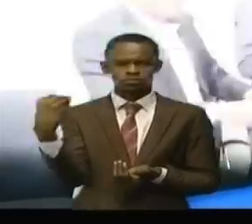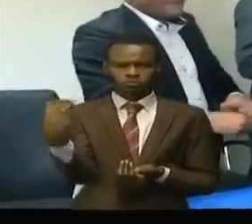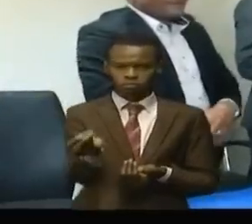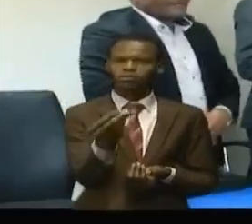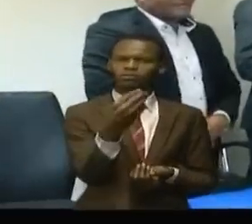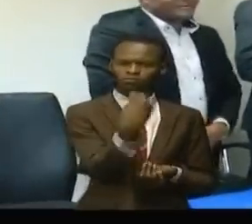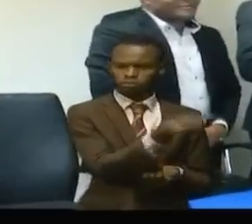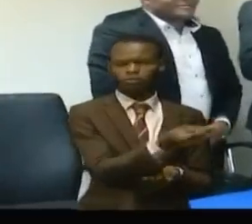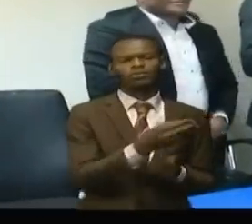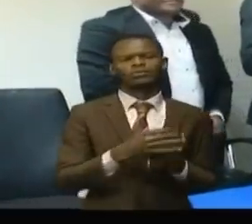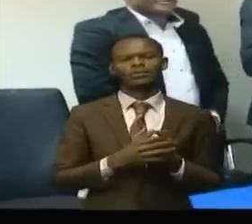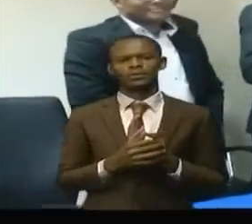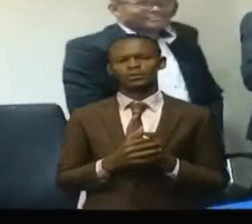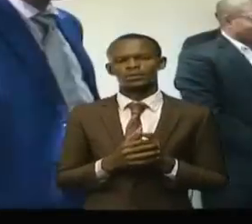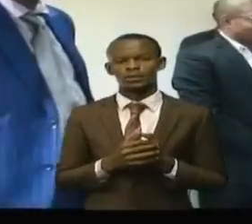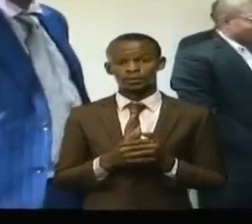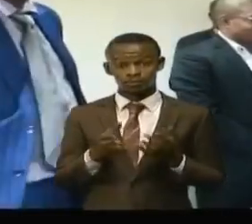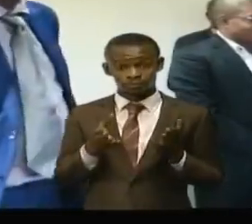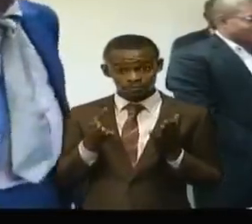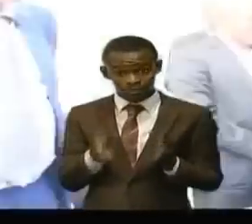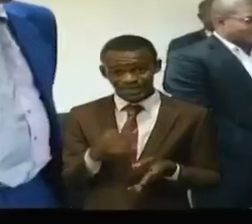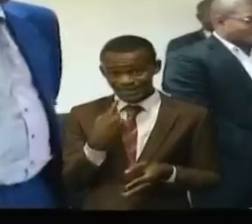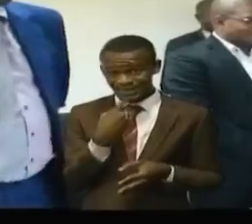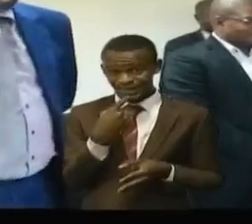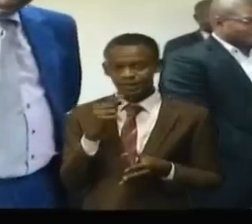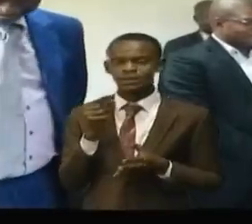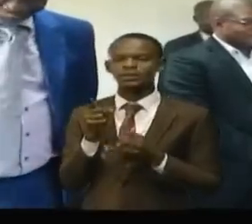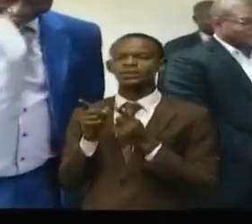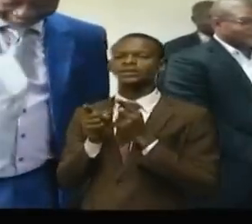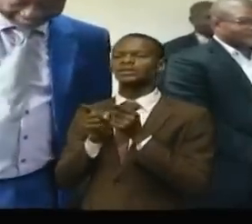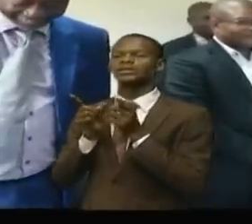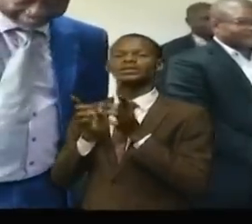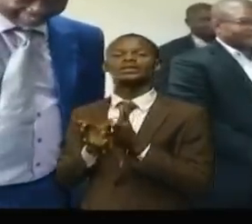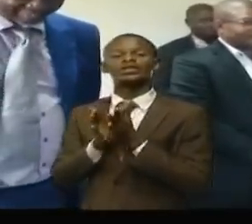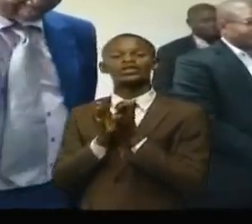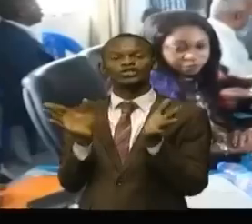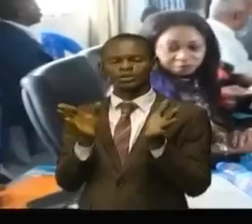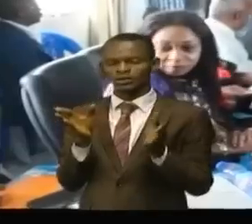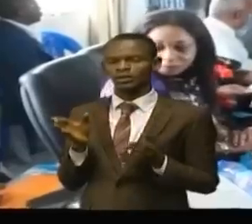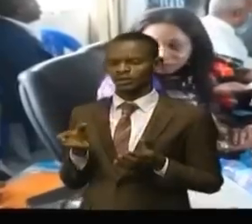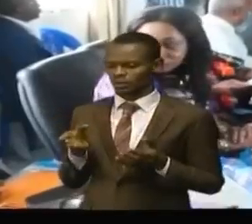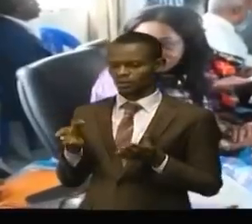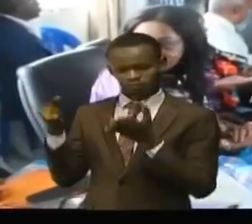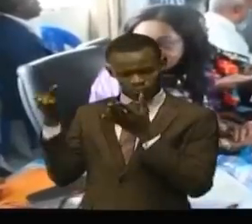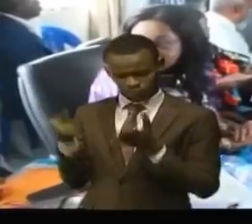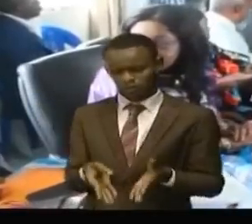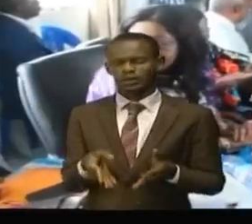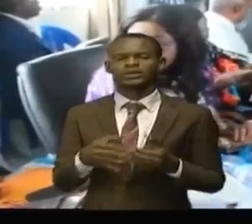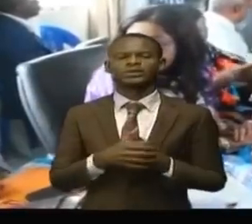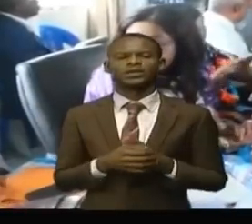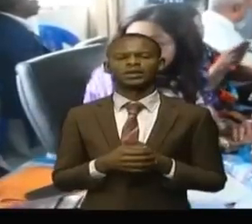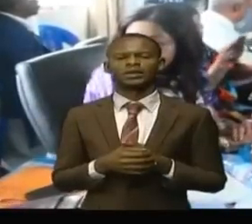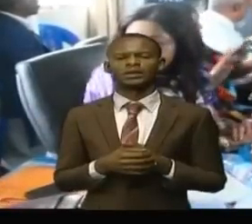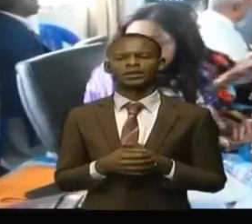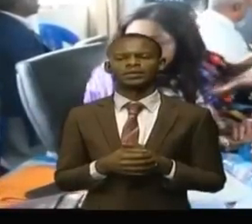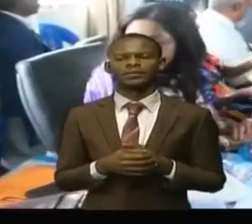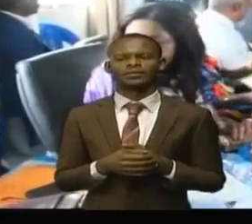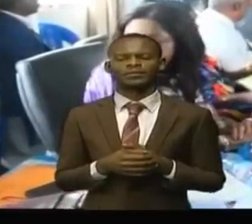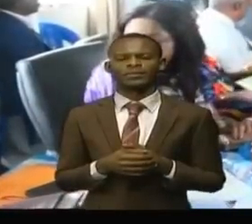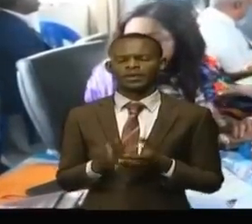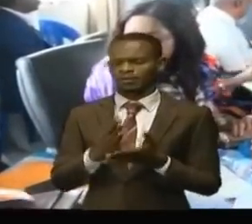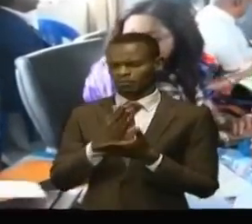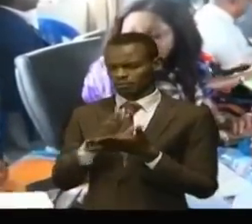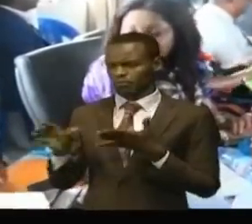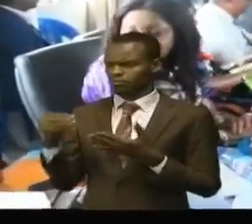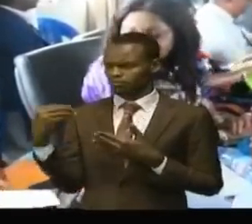conduite du directeur général adjoint de la régie des OSA, représentant le directeur général de la régie des distributions de la RDC en